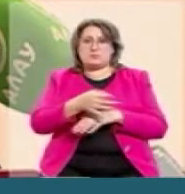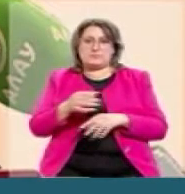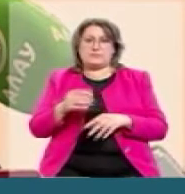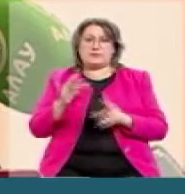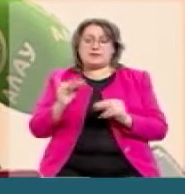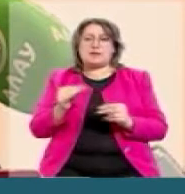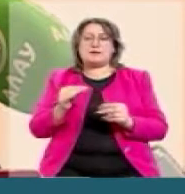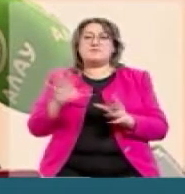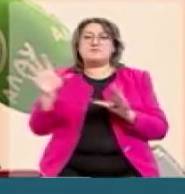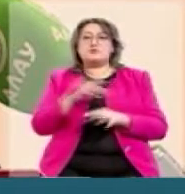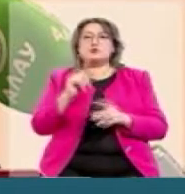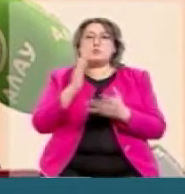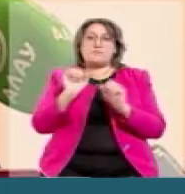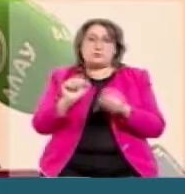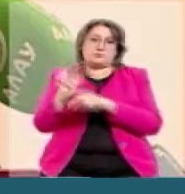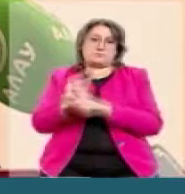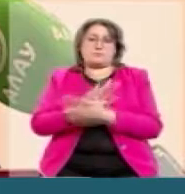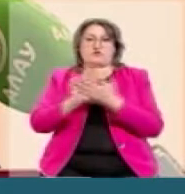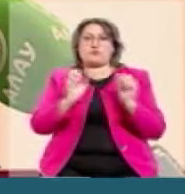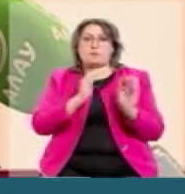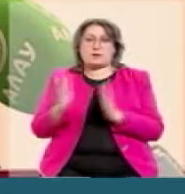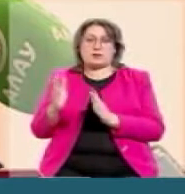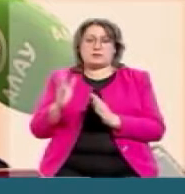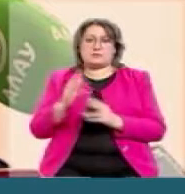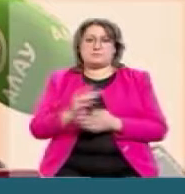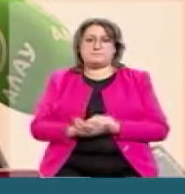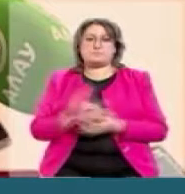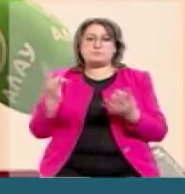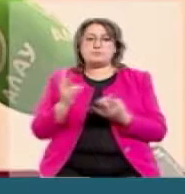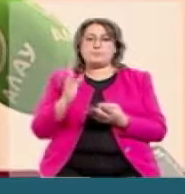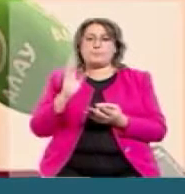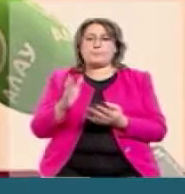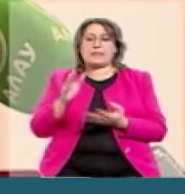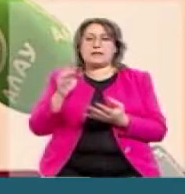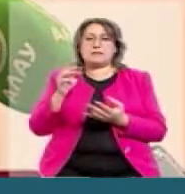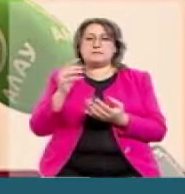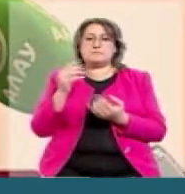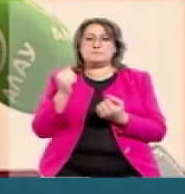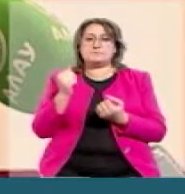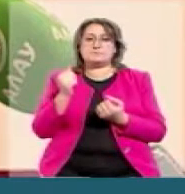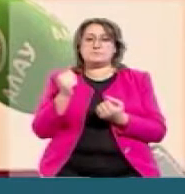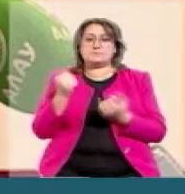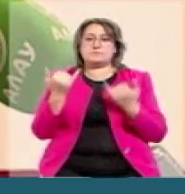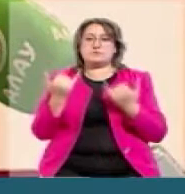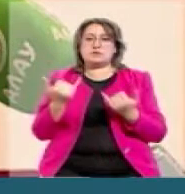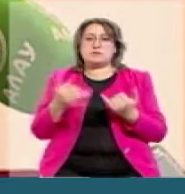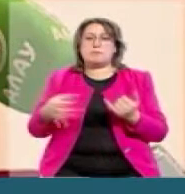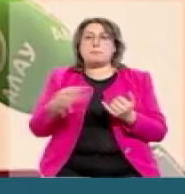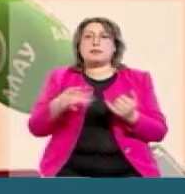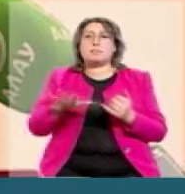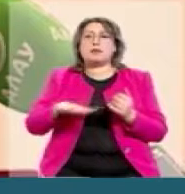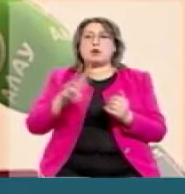И приводите остальные все в порядок. О чем мы с вами говорили. Нужно будет, соответственно, вот сейчас, смотрите, мы в микрорайоне